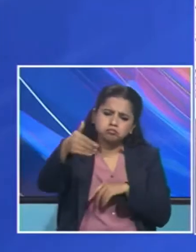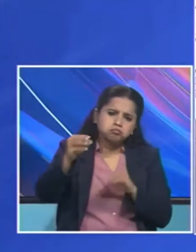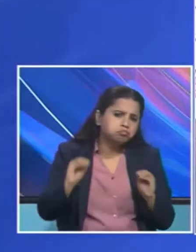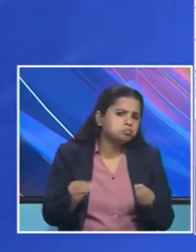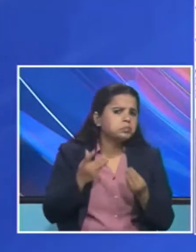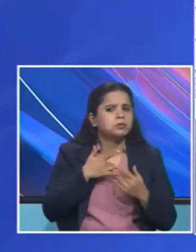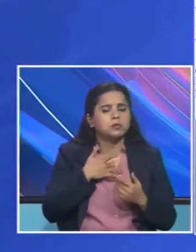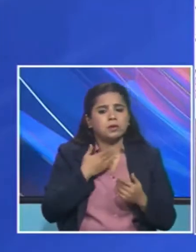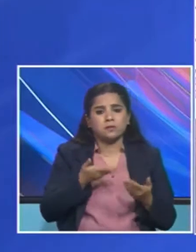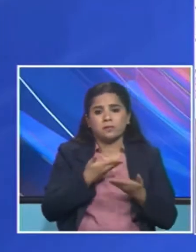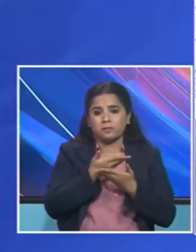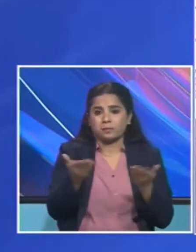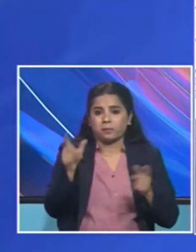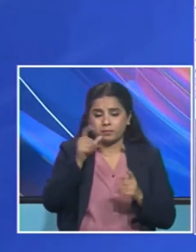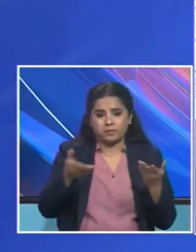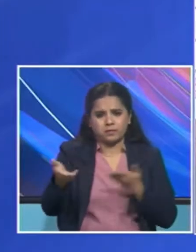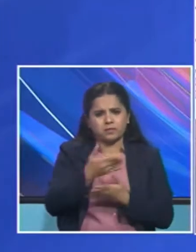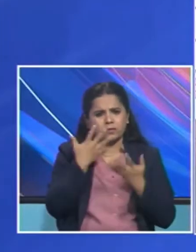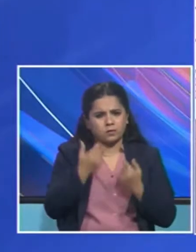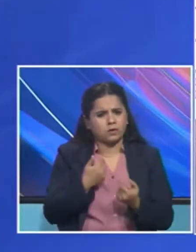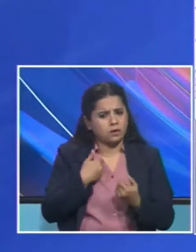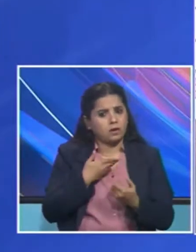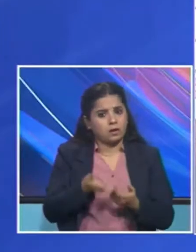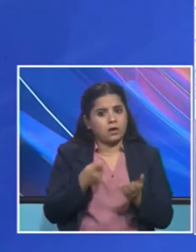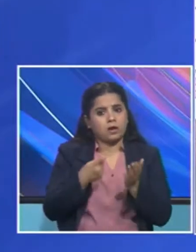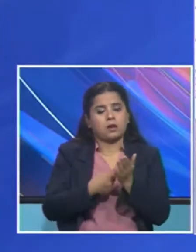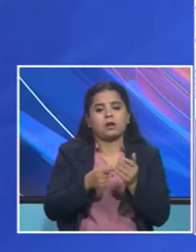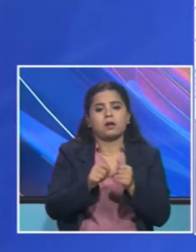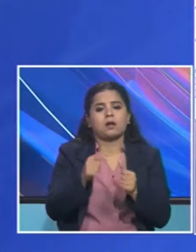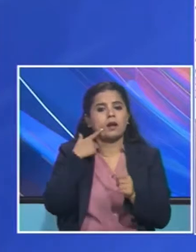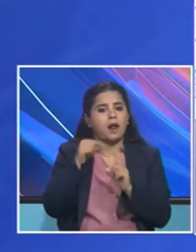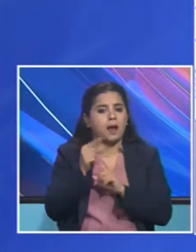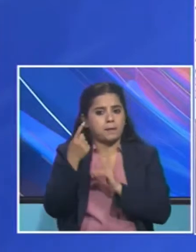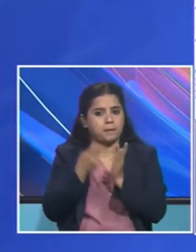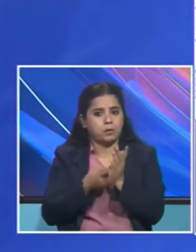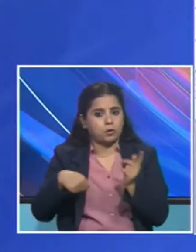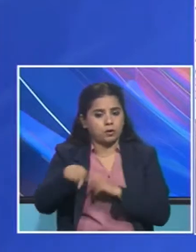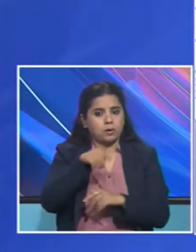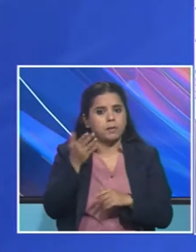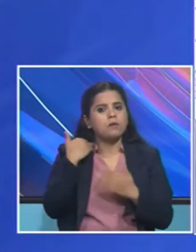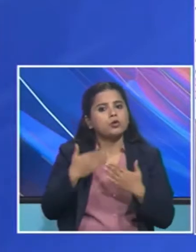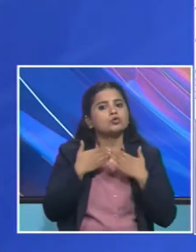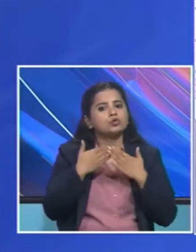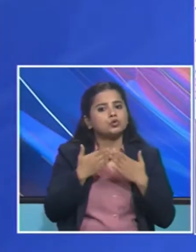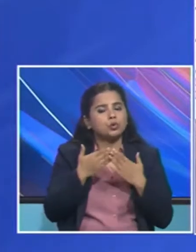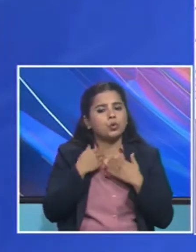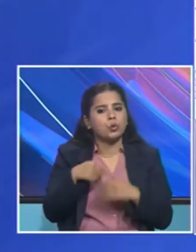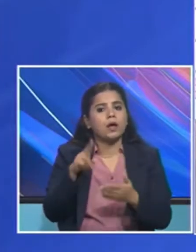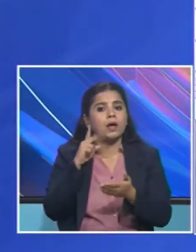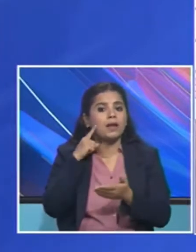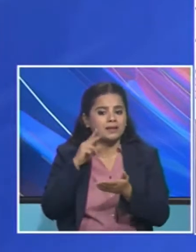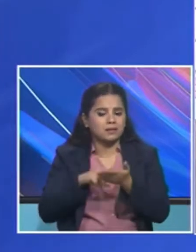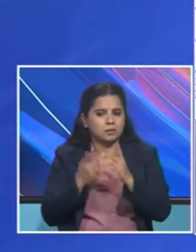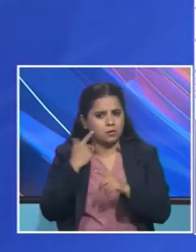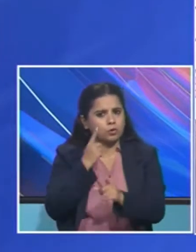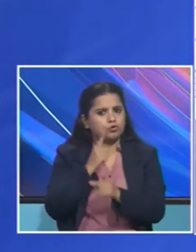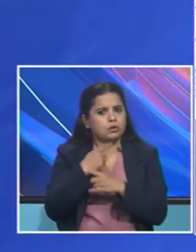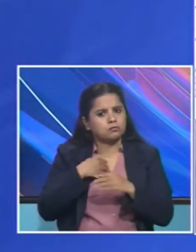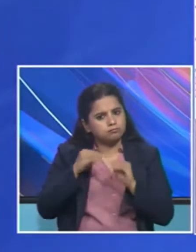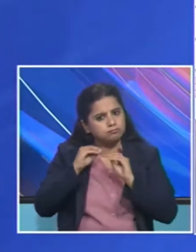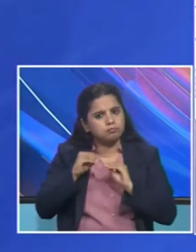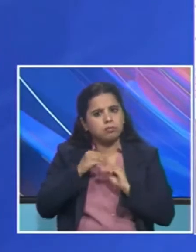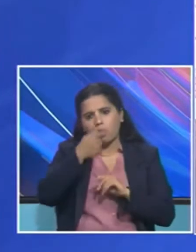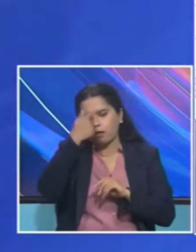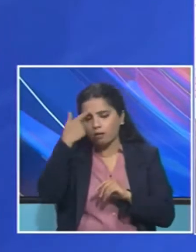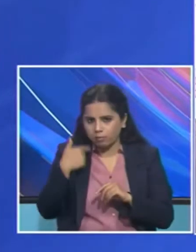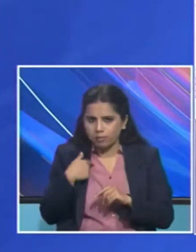दशकों पहले मुझे रायरंगपुर में श्री अरबिंदो इंटीग्रल स्कूल में शिक्षक के रूप में कार्य करने का